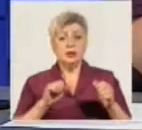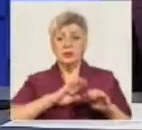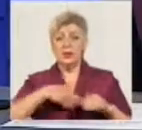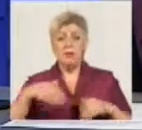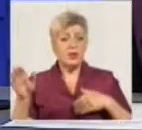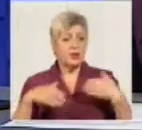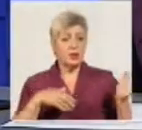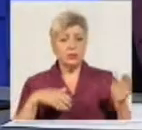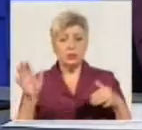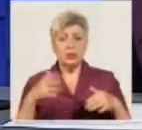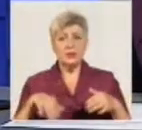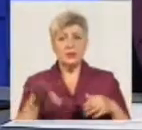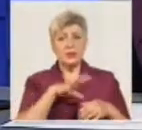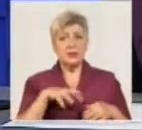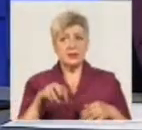всі